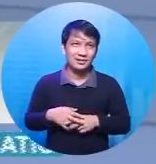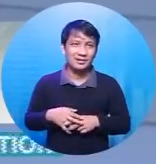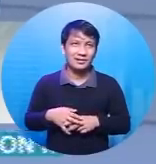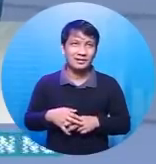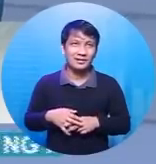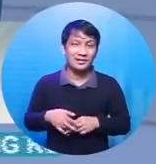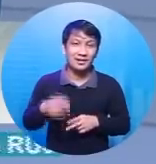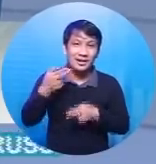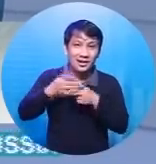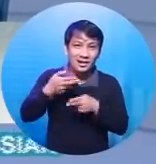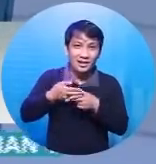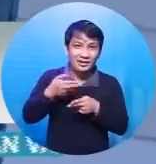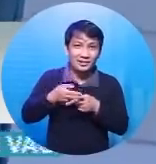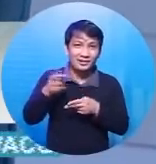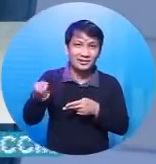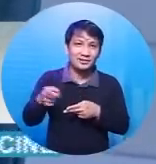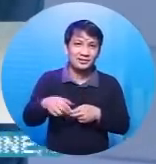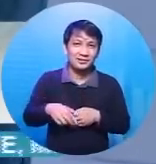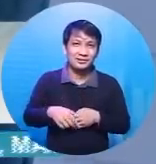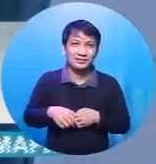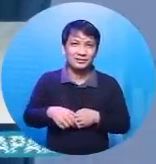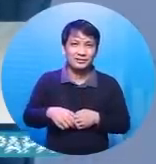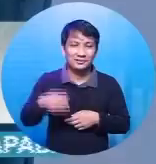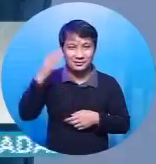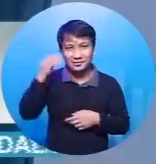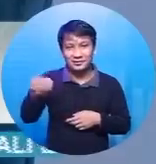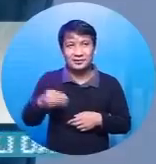Ma'am, anong pangalan niyo? Hello?